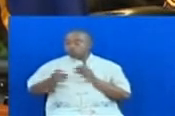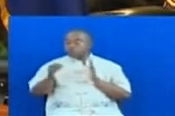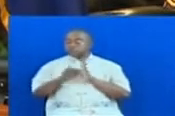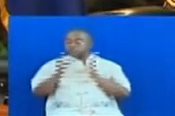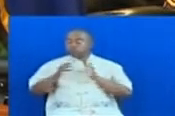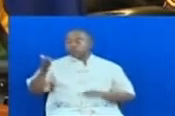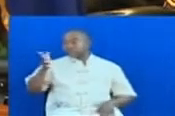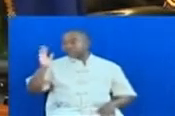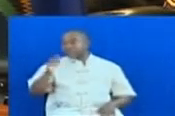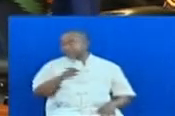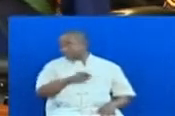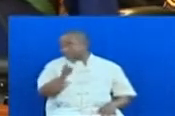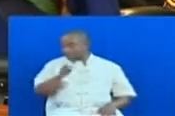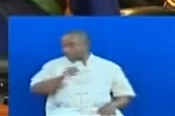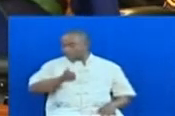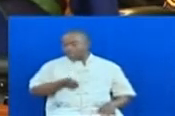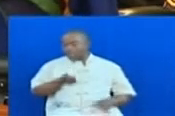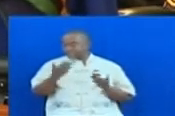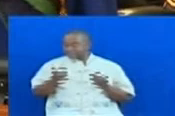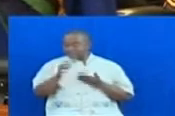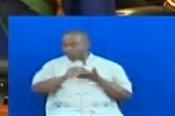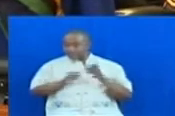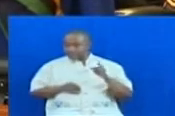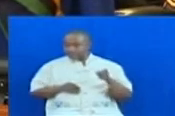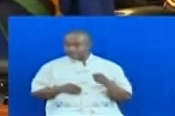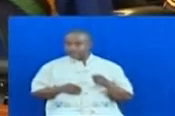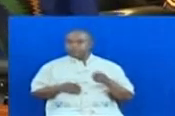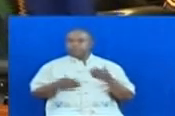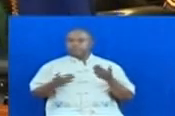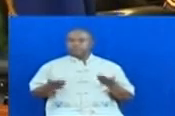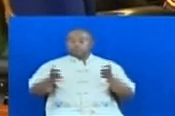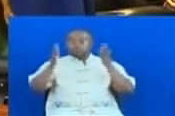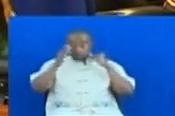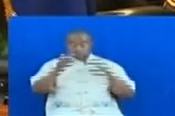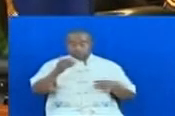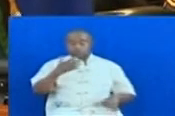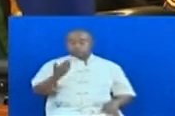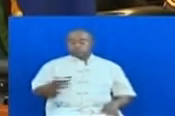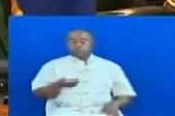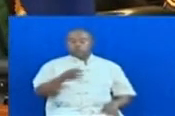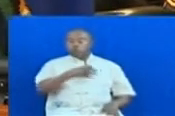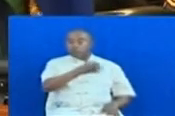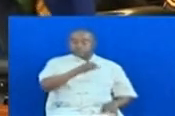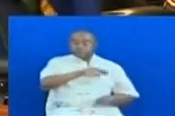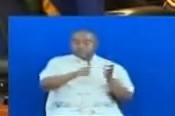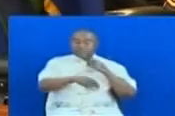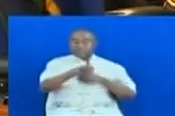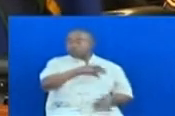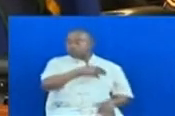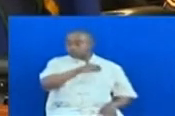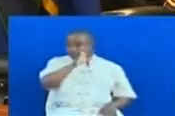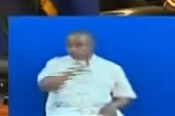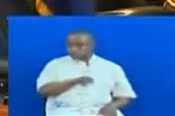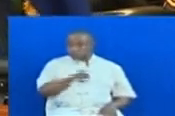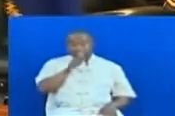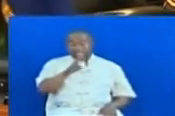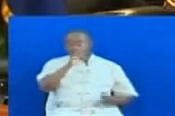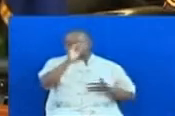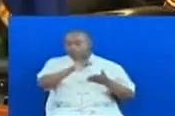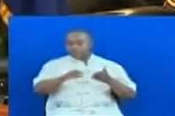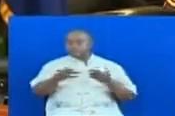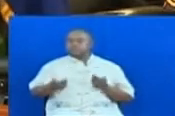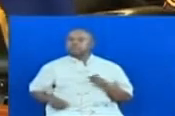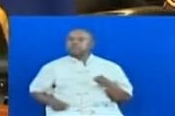wa Serikali. Lakini pia waheshimiwa mawaziri na naibu mawaziri, wao